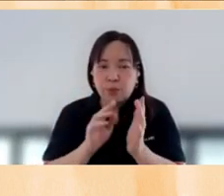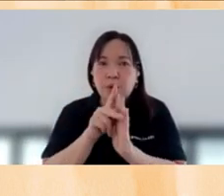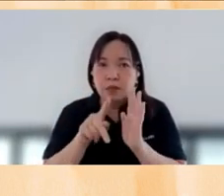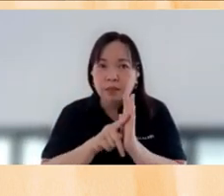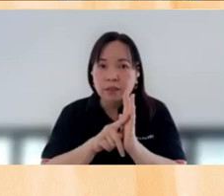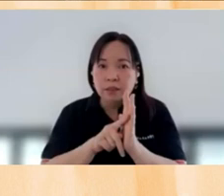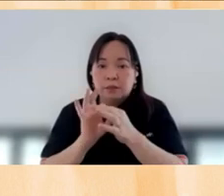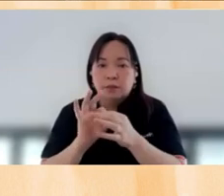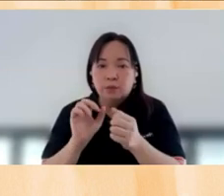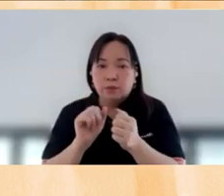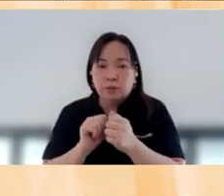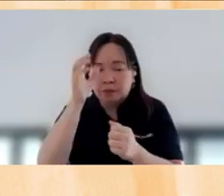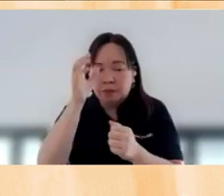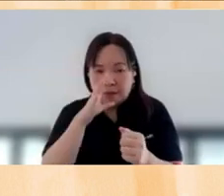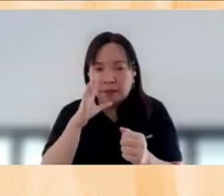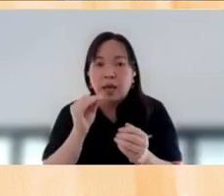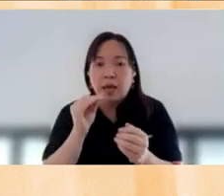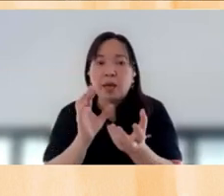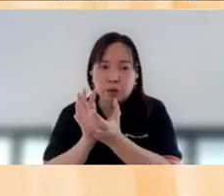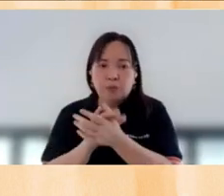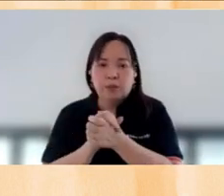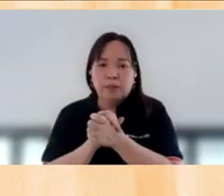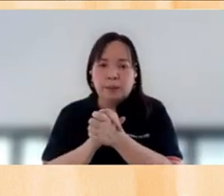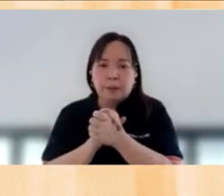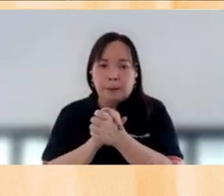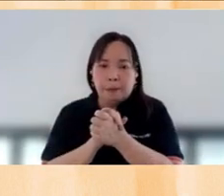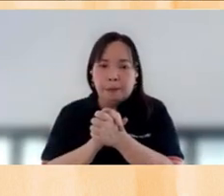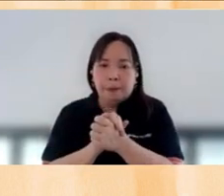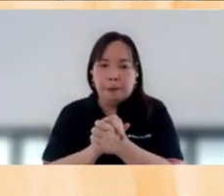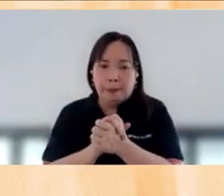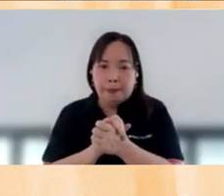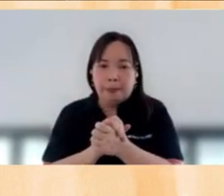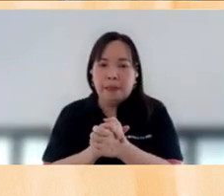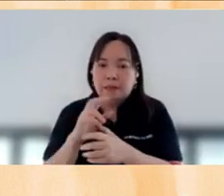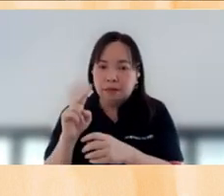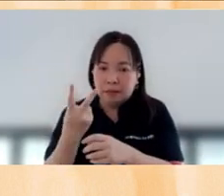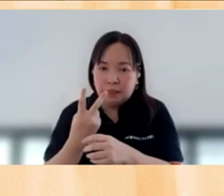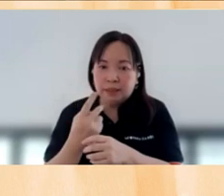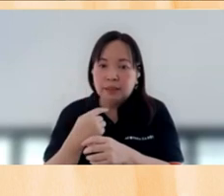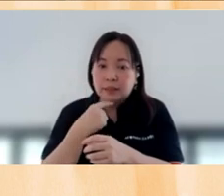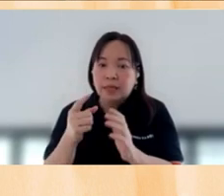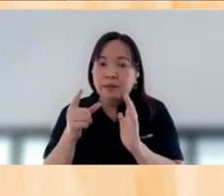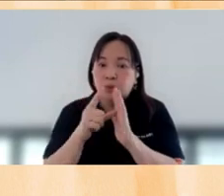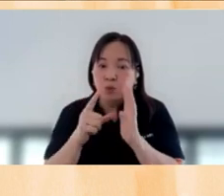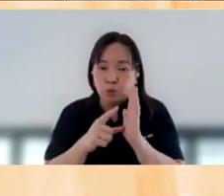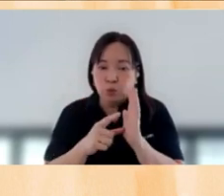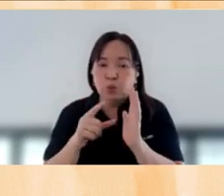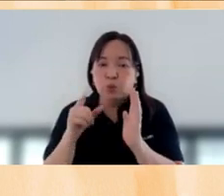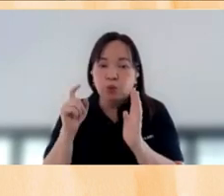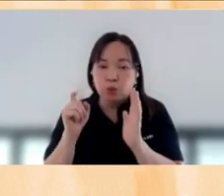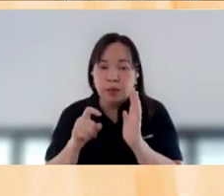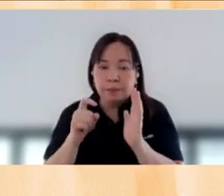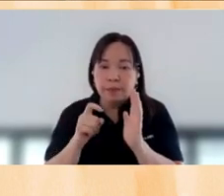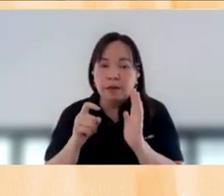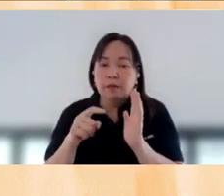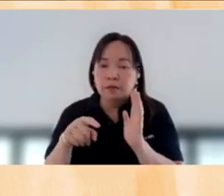school environment at social environment. Pangalawa, sabi ng batas, kailangan matukoy natin ang mga mag-aaral at risk